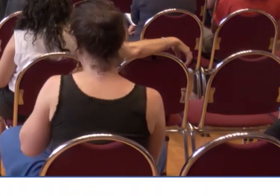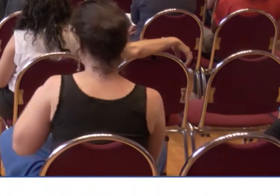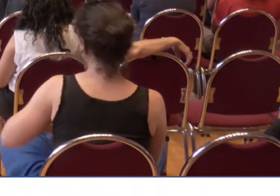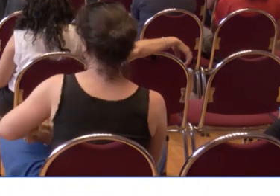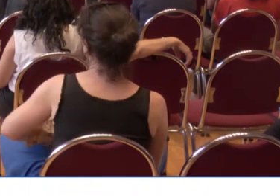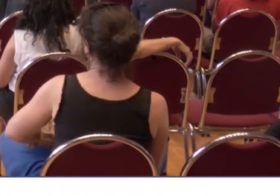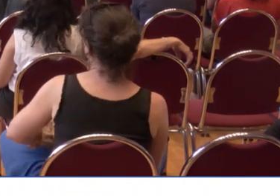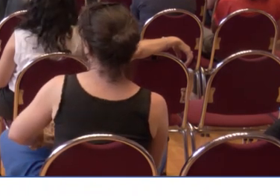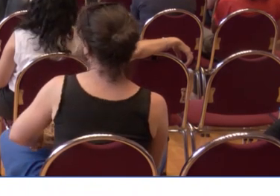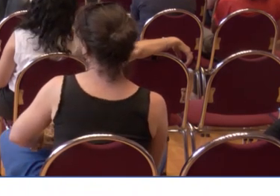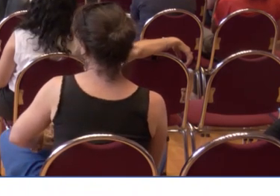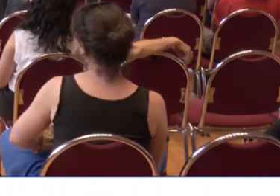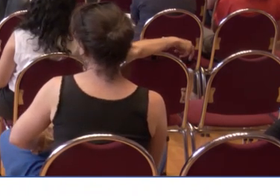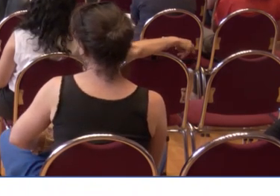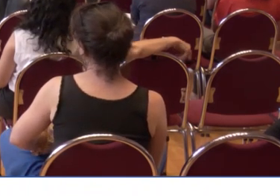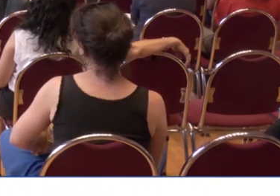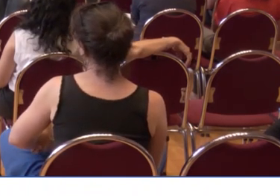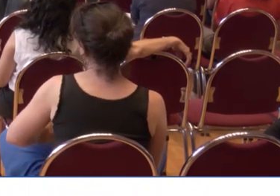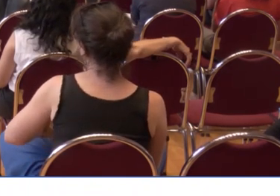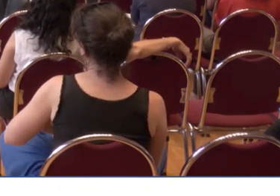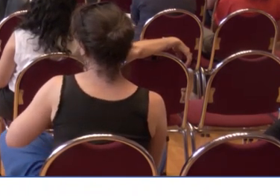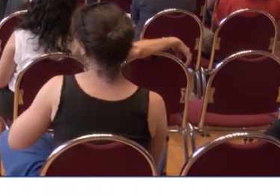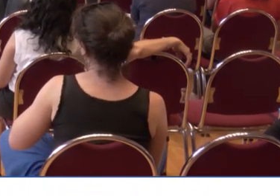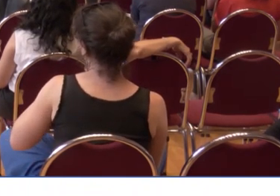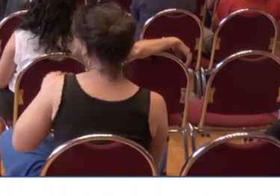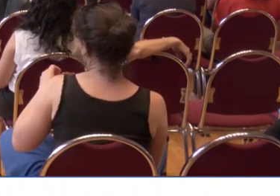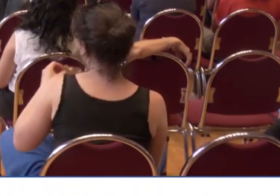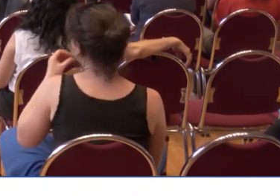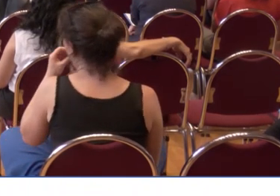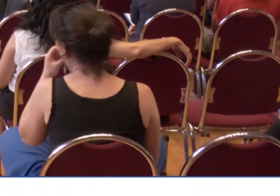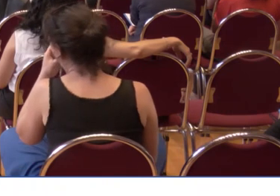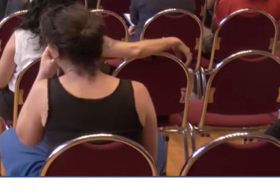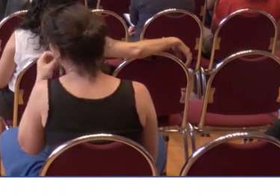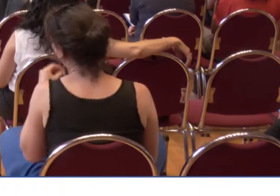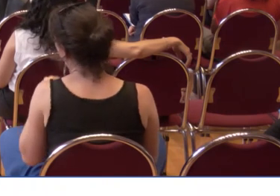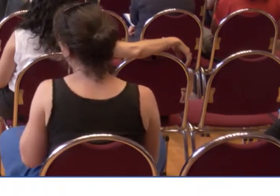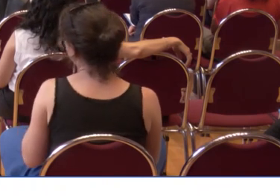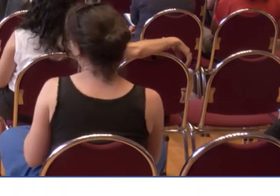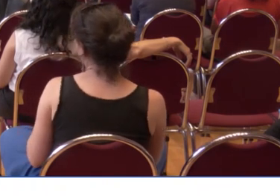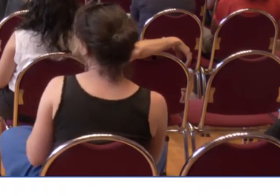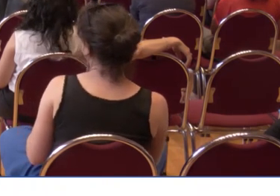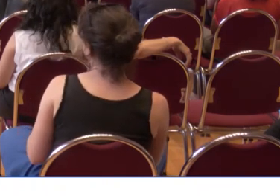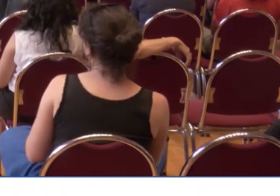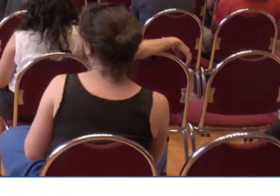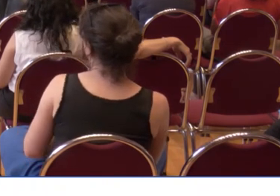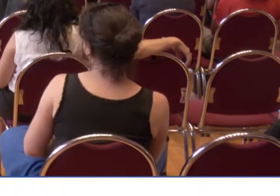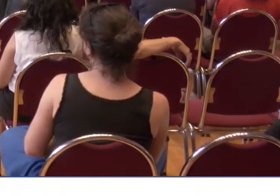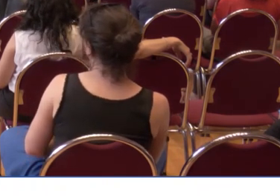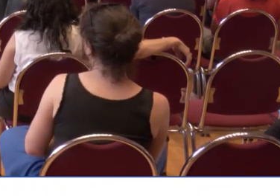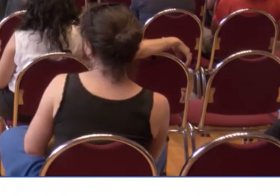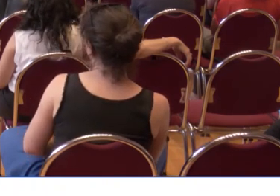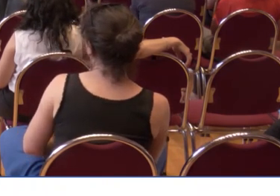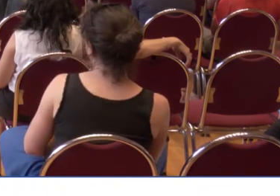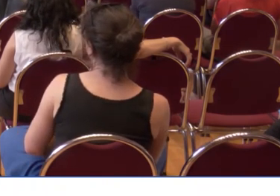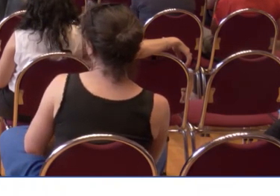Podiumsdiskussion zum Thema qualifizierte elternassistenz bedarfsfeststellung und gesamtplanverfahren